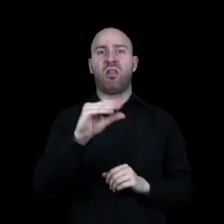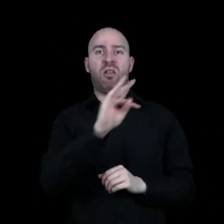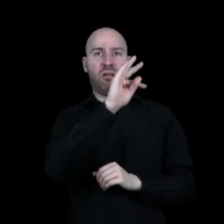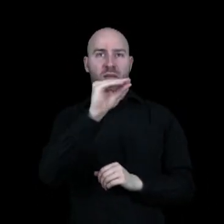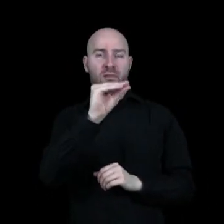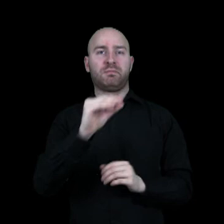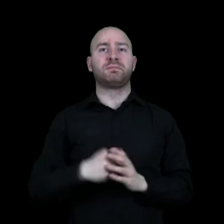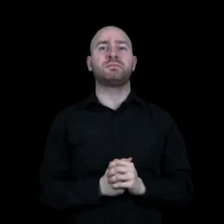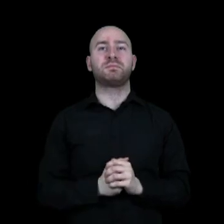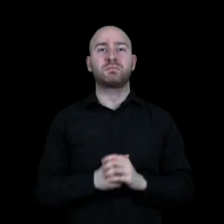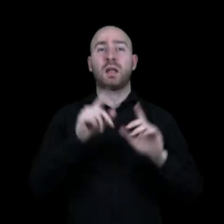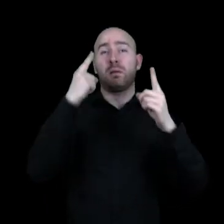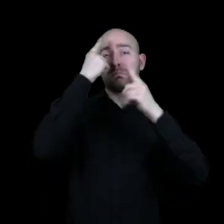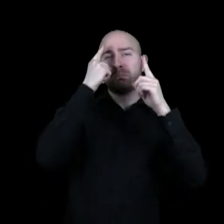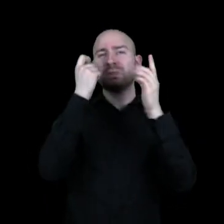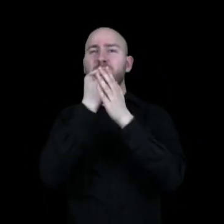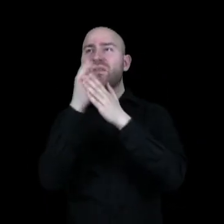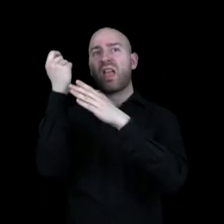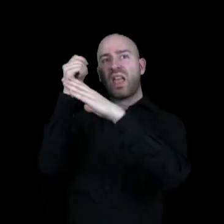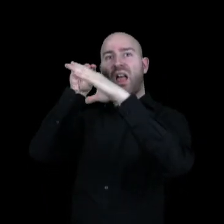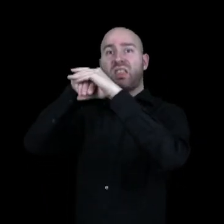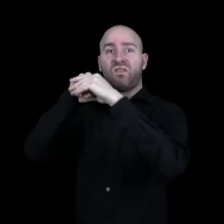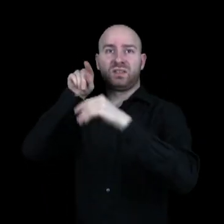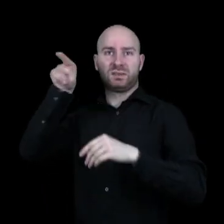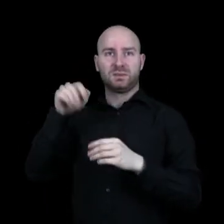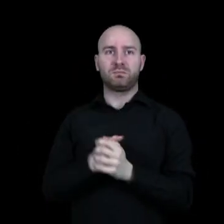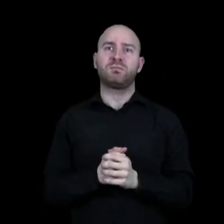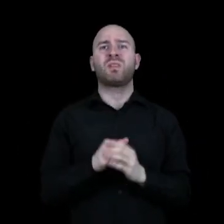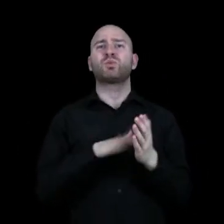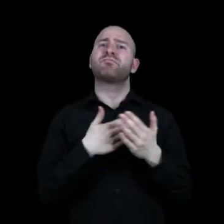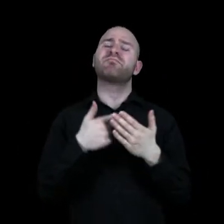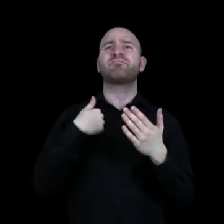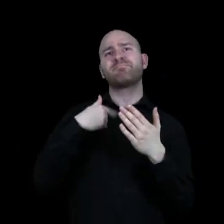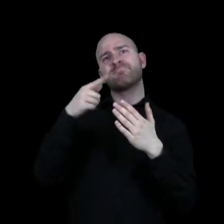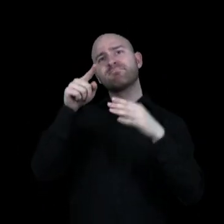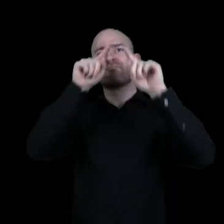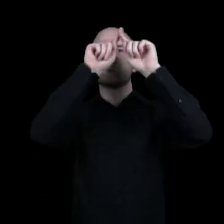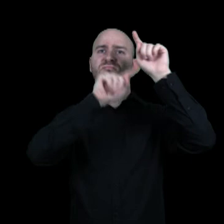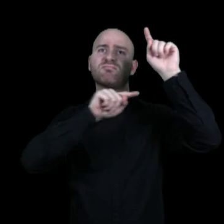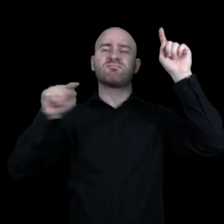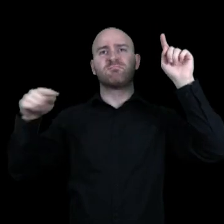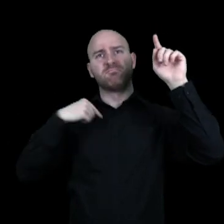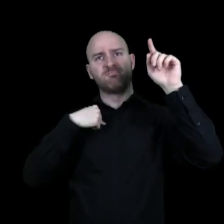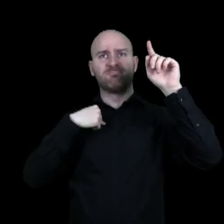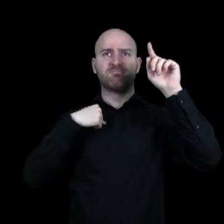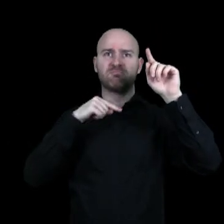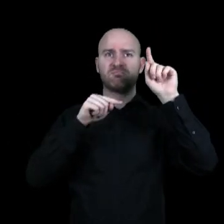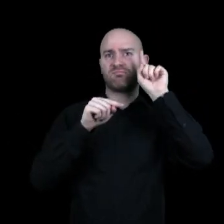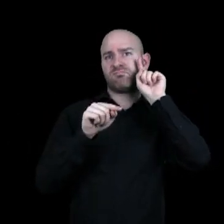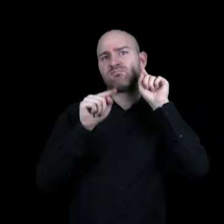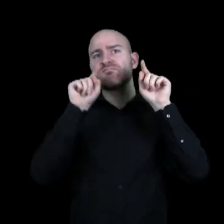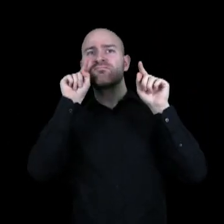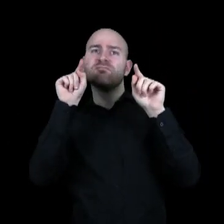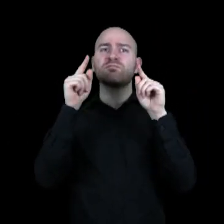E. Pomyślmy o przybliżonym poziomie inwestycji. Gdybyśmy mieli zaznaczyć na tej osi, gdybyśmy mieli zaznaczyć